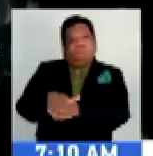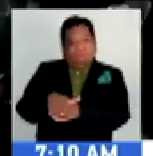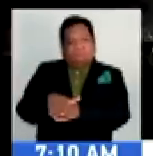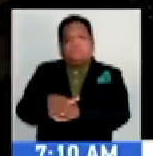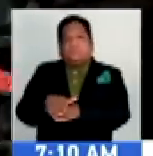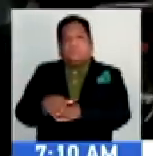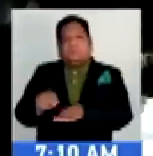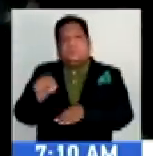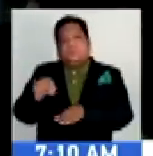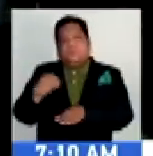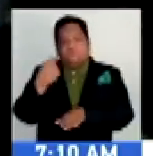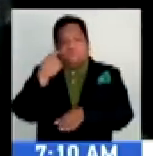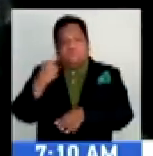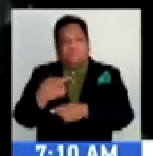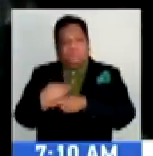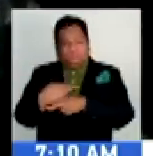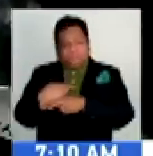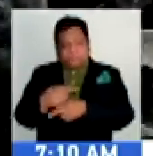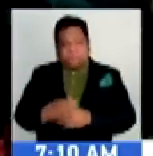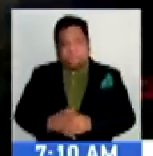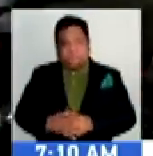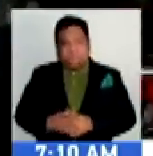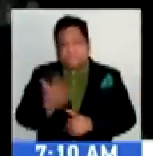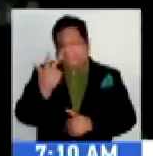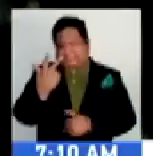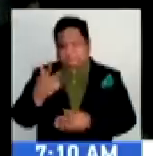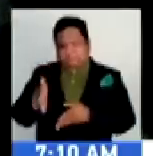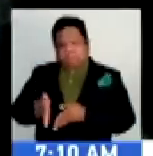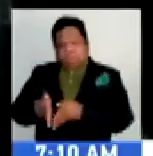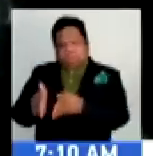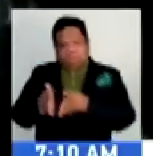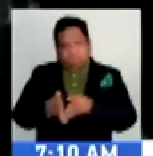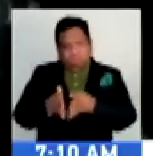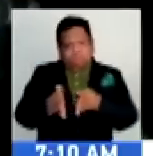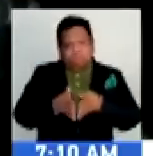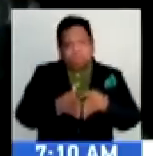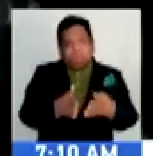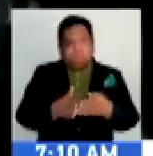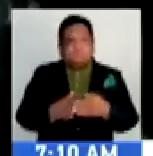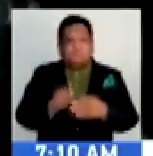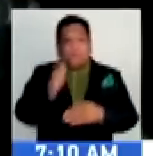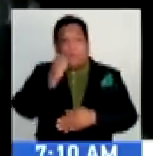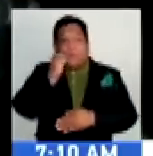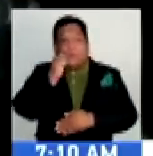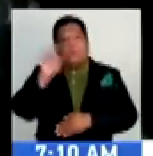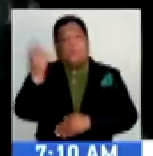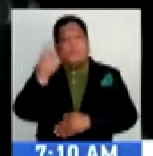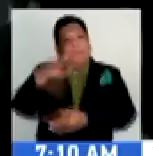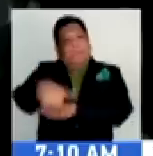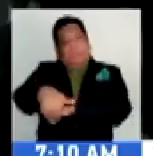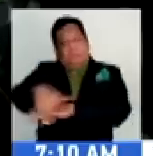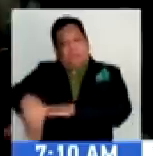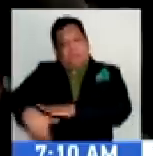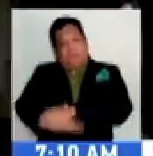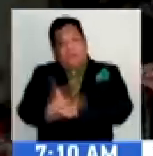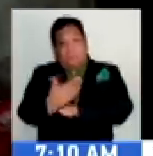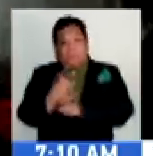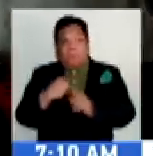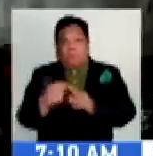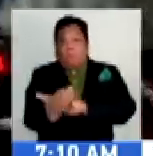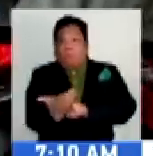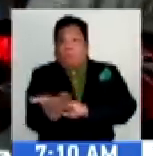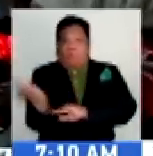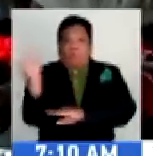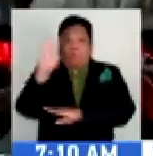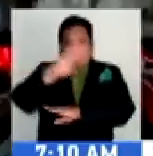apektadong lane. No? So tatlong lane ito sa C5 na maapektuhan tuwing gabi. Pero pagdating ng ganitong mga oras ay madadaanan pa rin naman daw ng mga